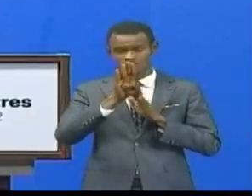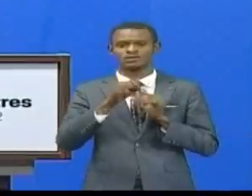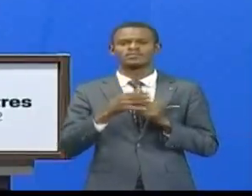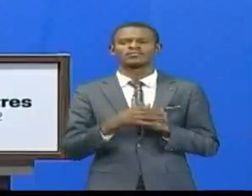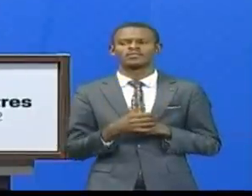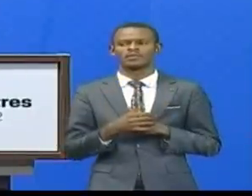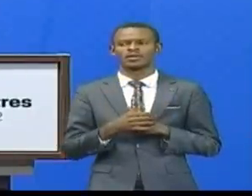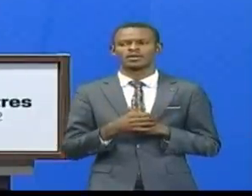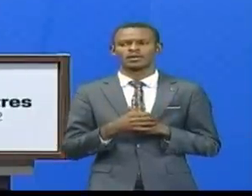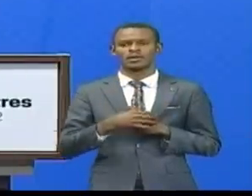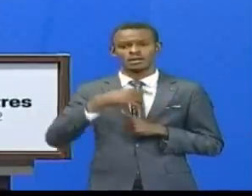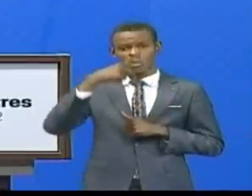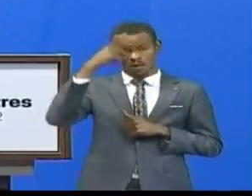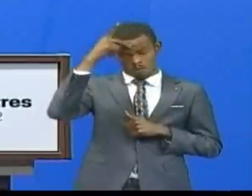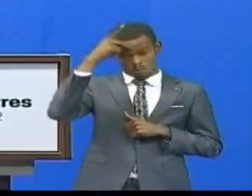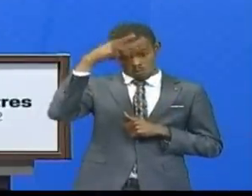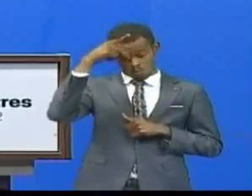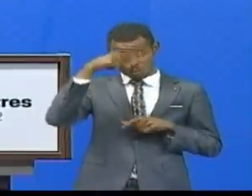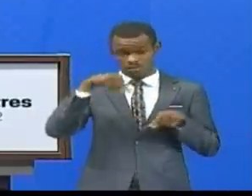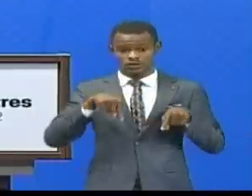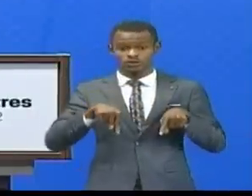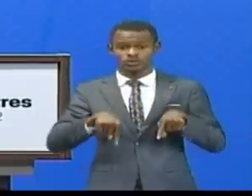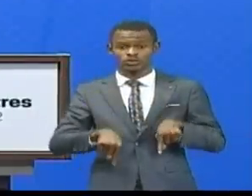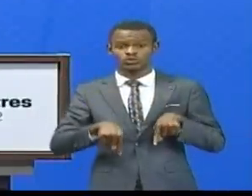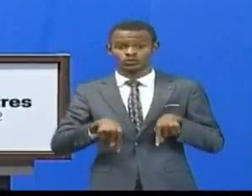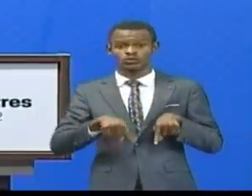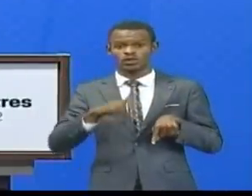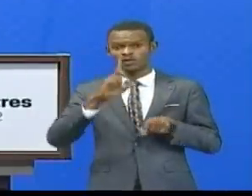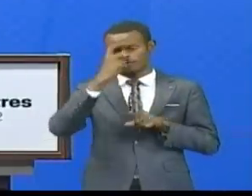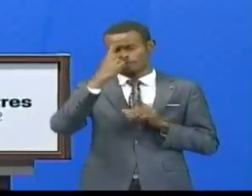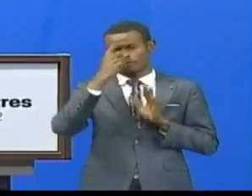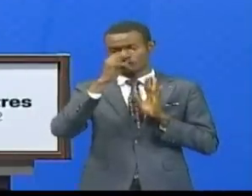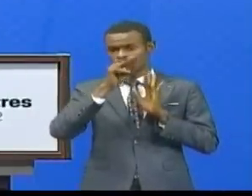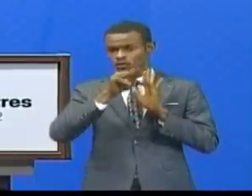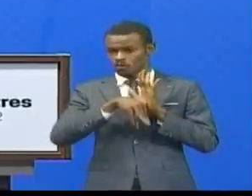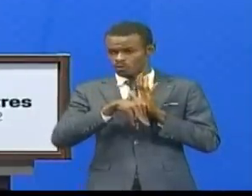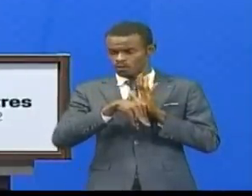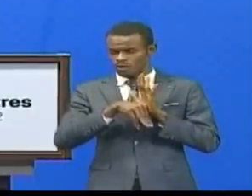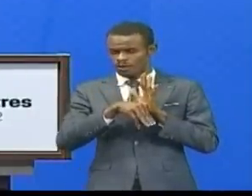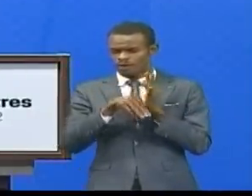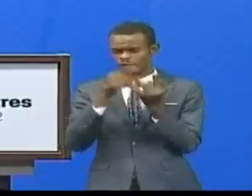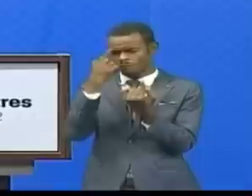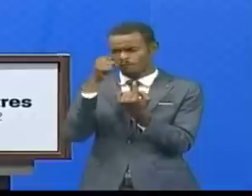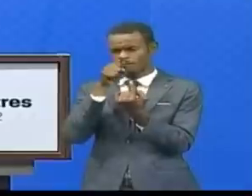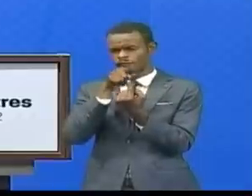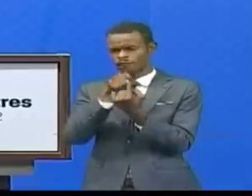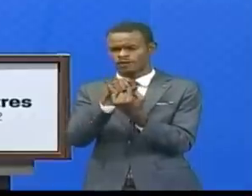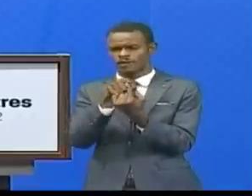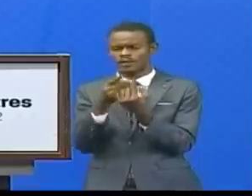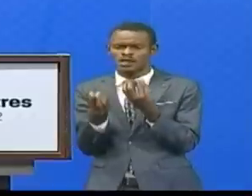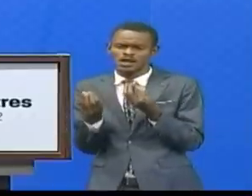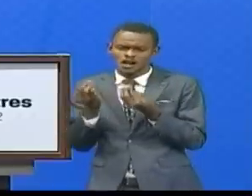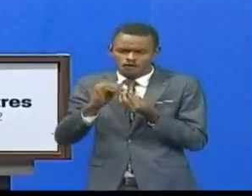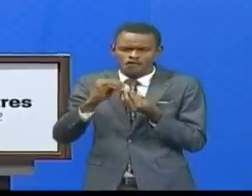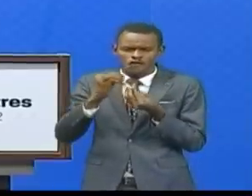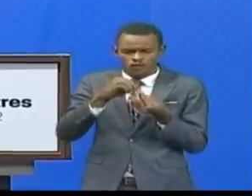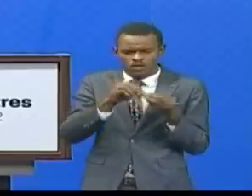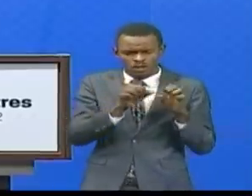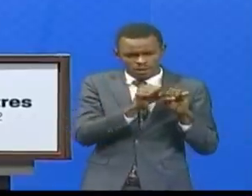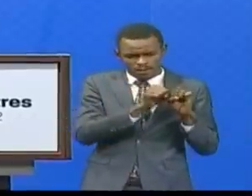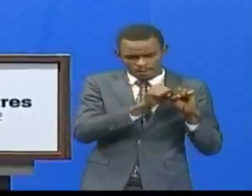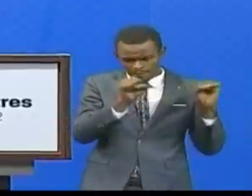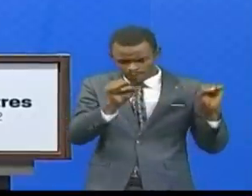politique actuelle du gouvernement visant à renforcer les dispositifs de coordination et de suivi des